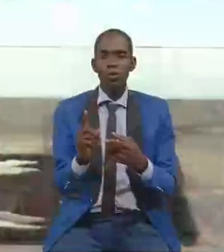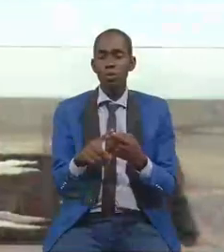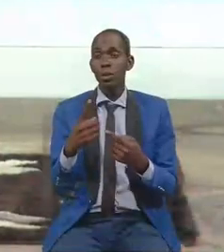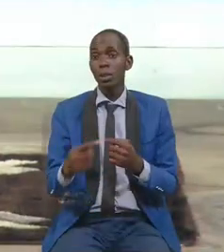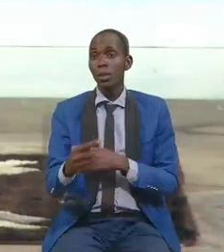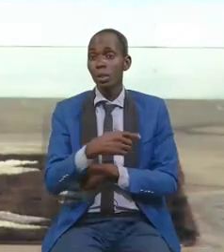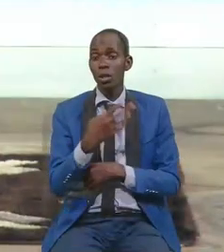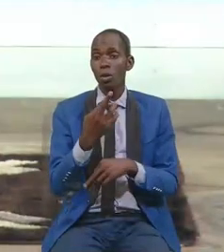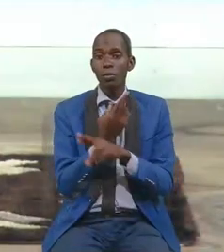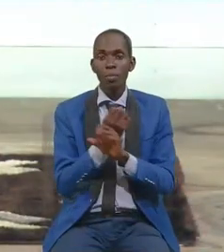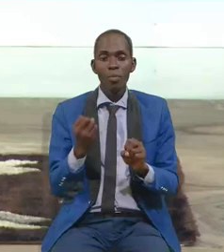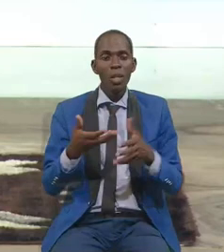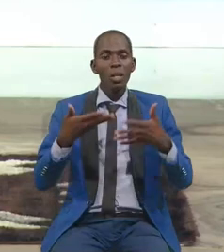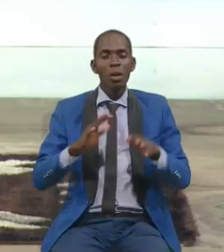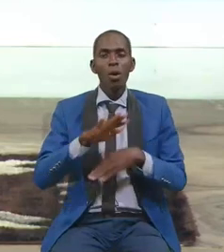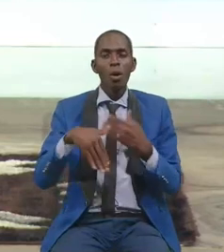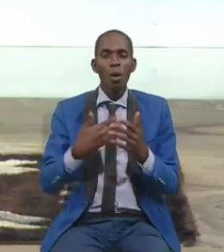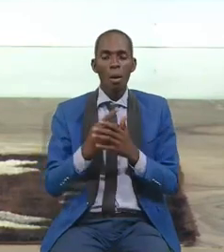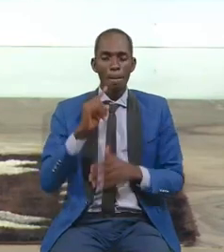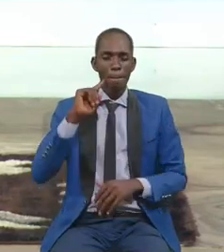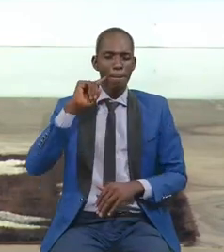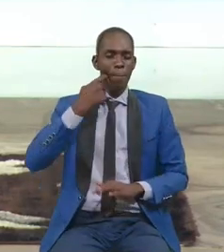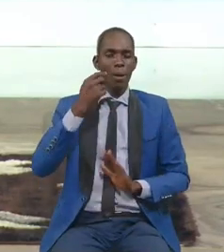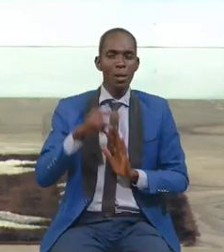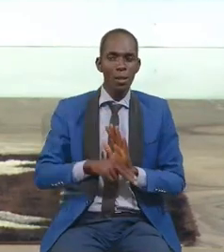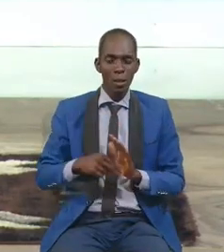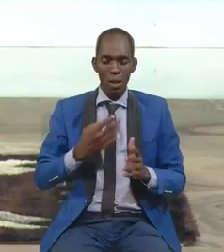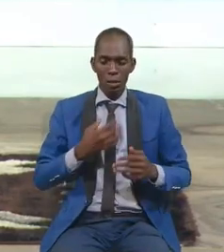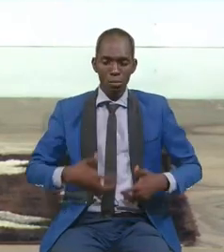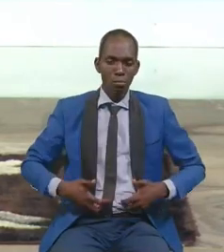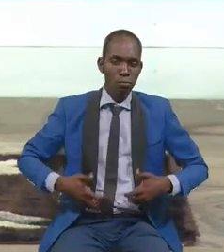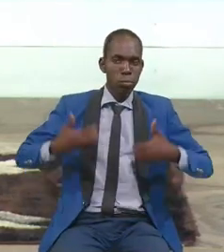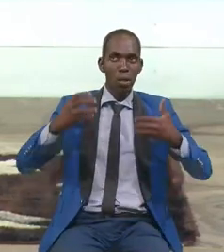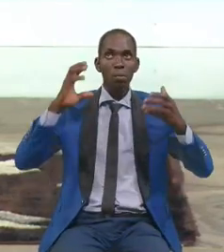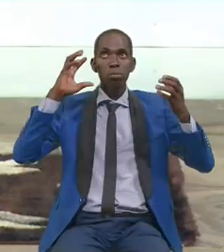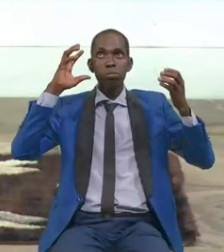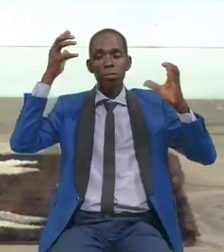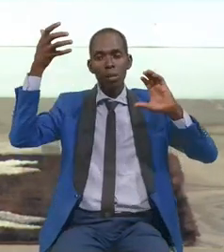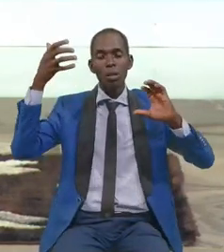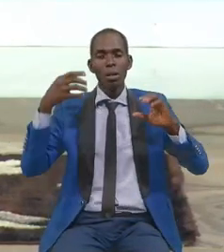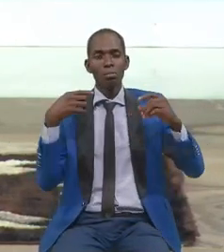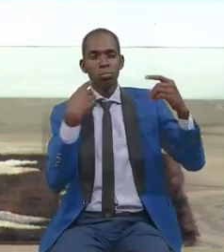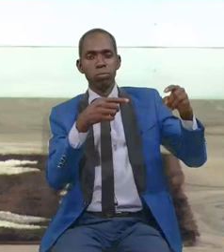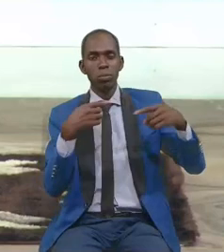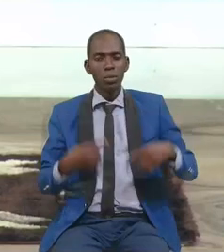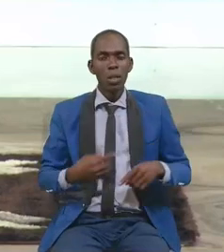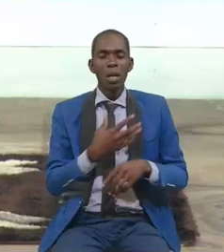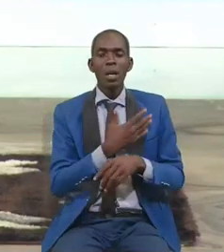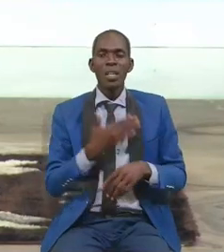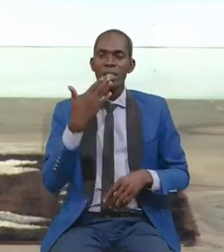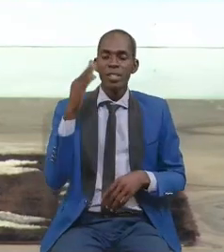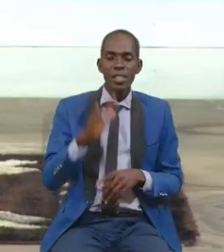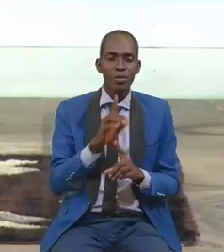toute amertume, toute animosité, toute colère, toute clameur, toute calomnie et